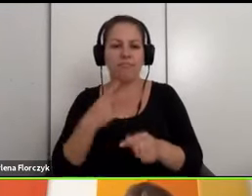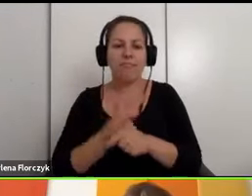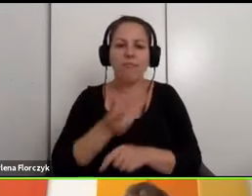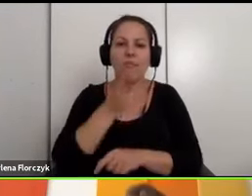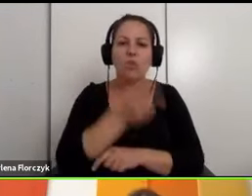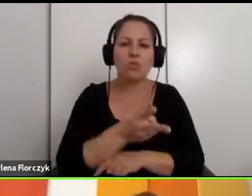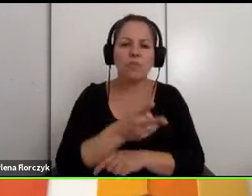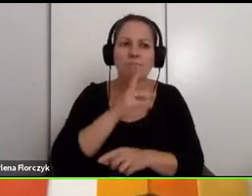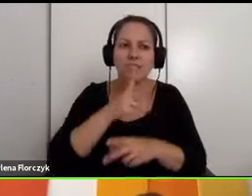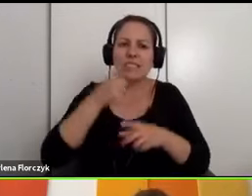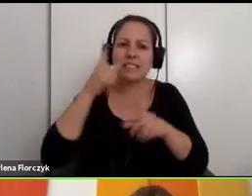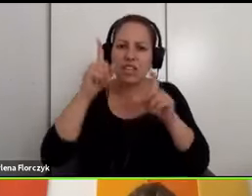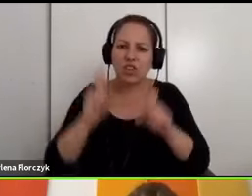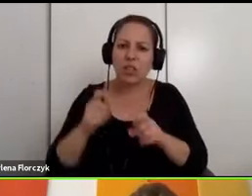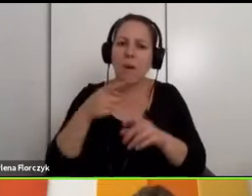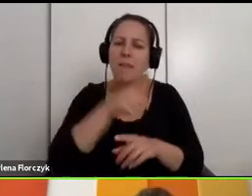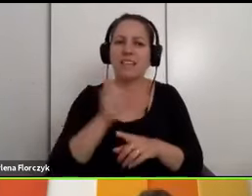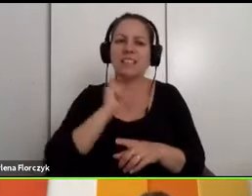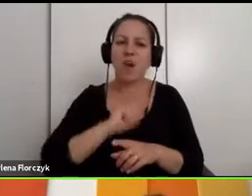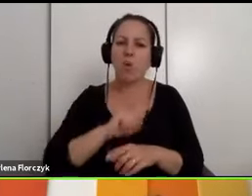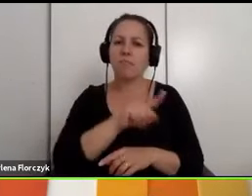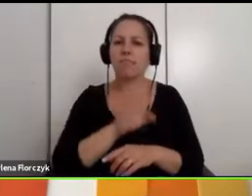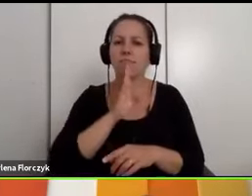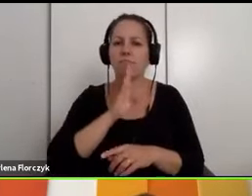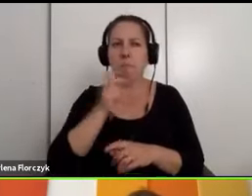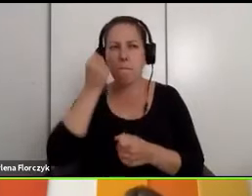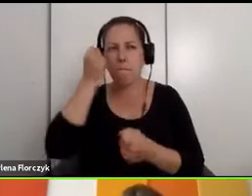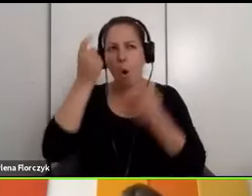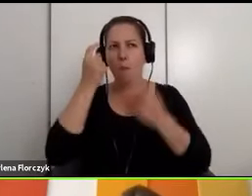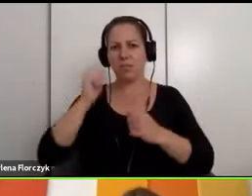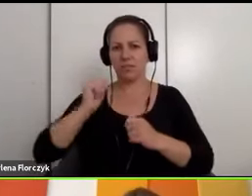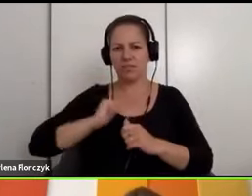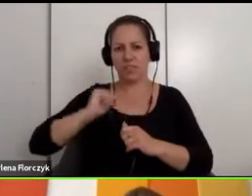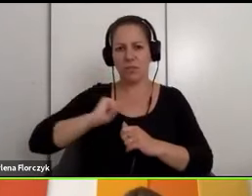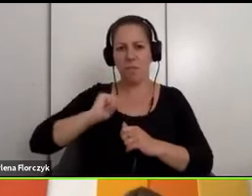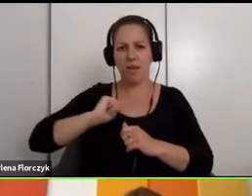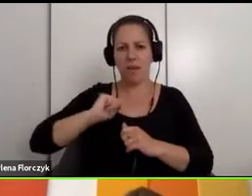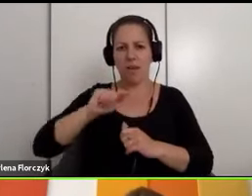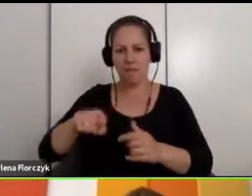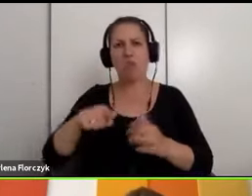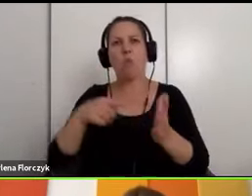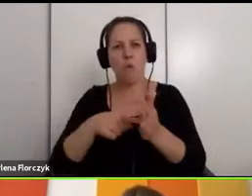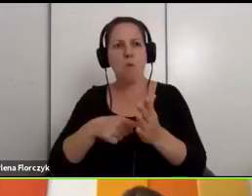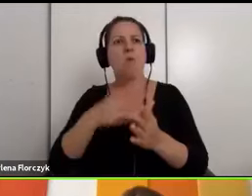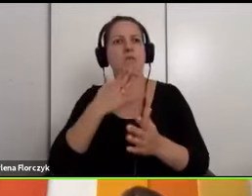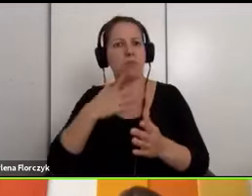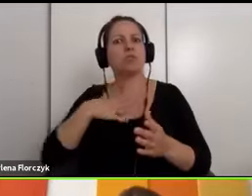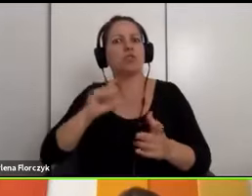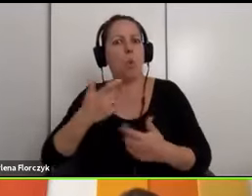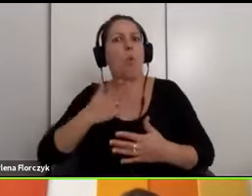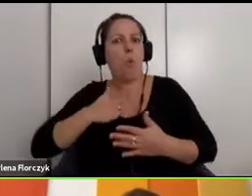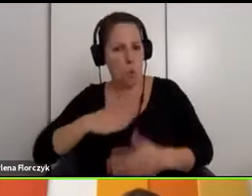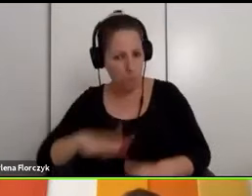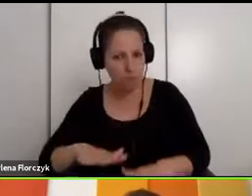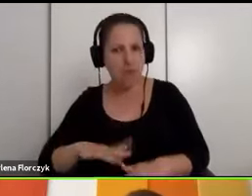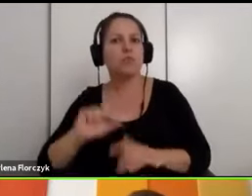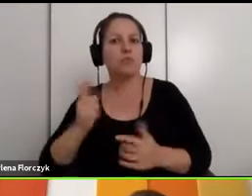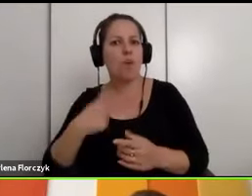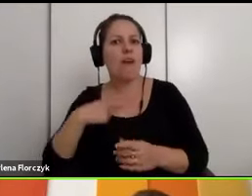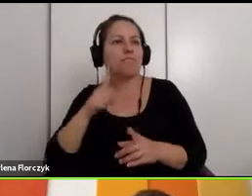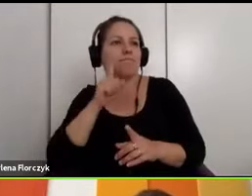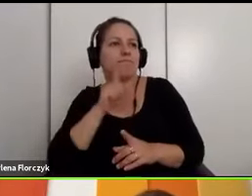już zaczynałem liceum z takim pomysłem na siebie, że to jest coś, co lubię i to jest coś, co jakoś